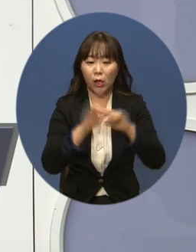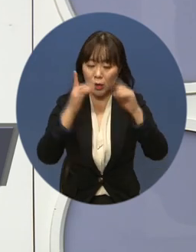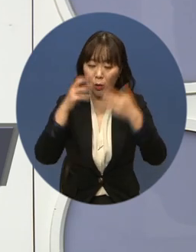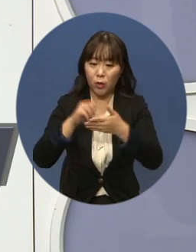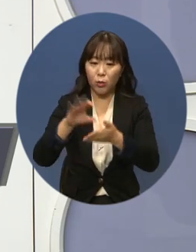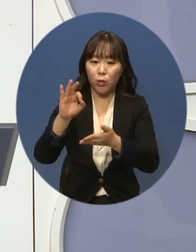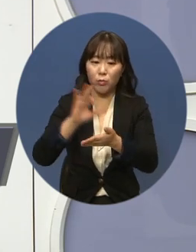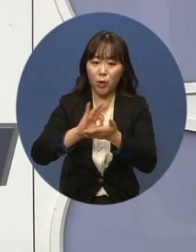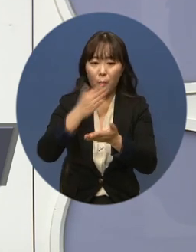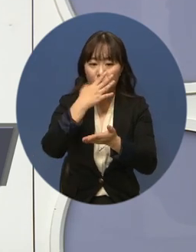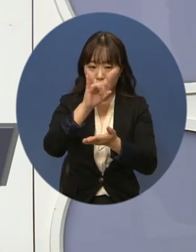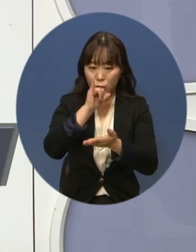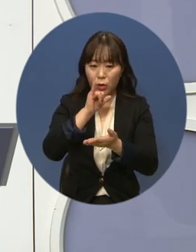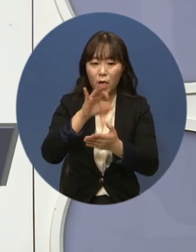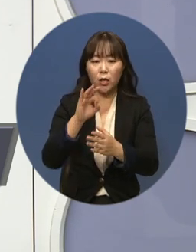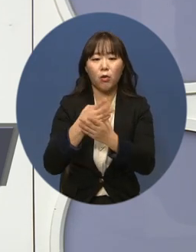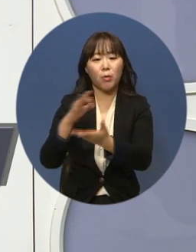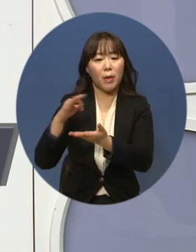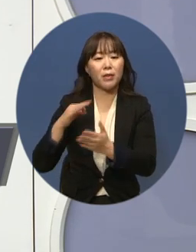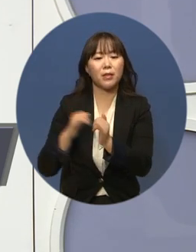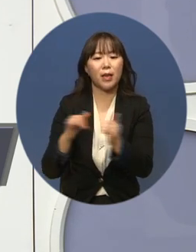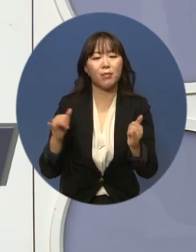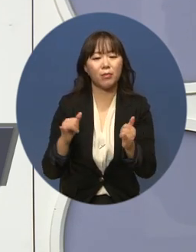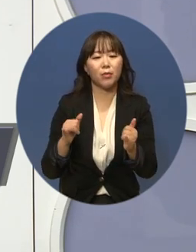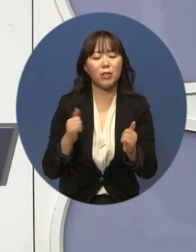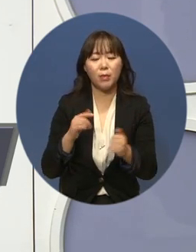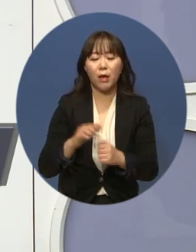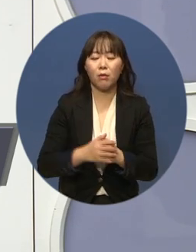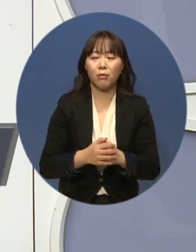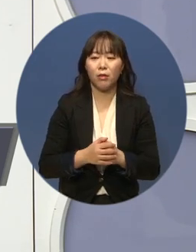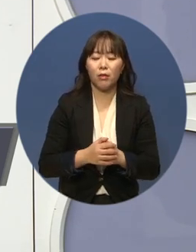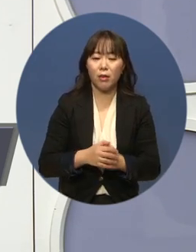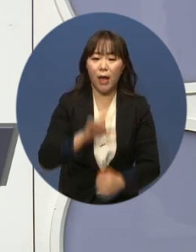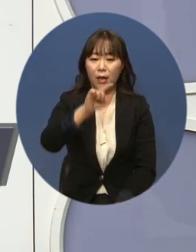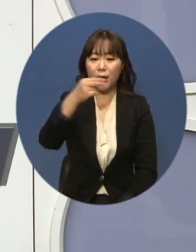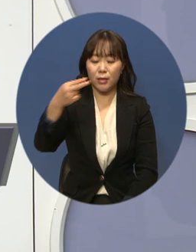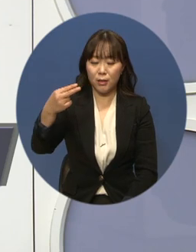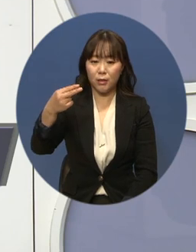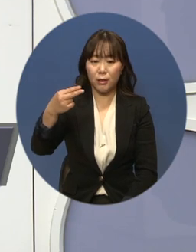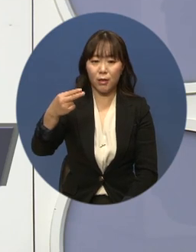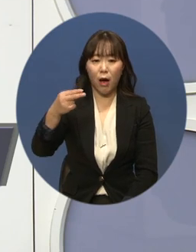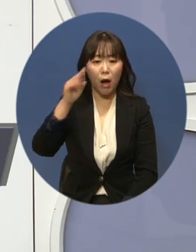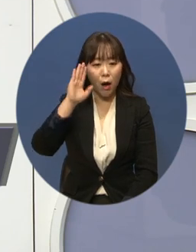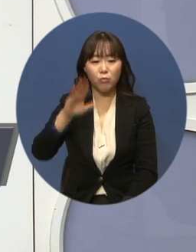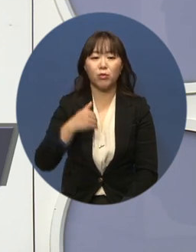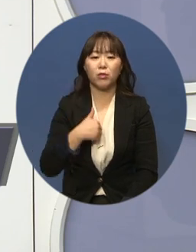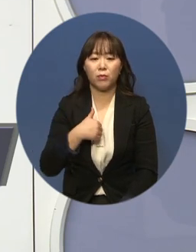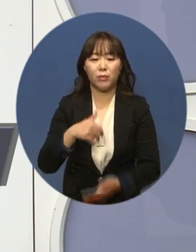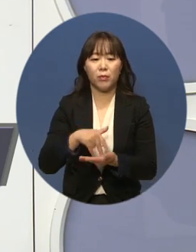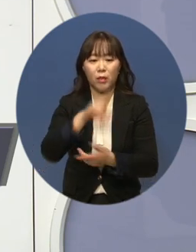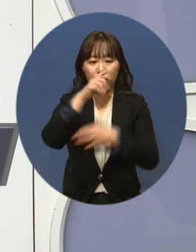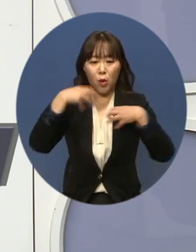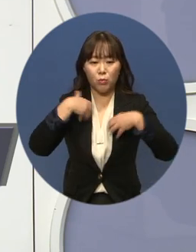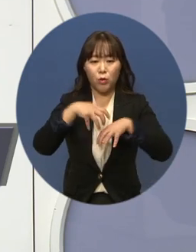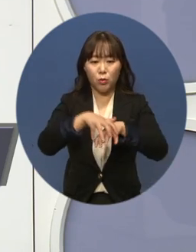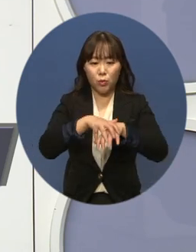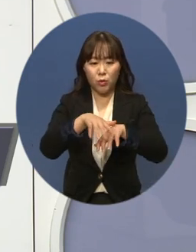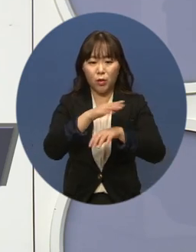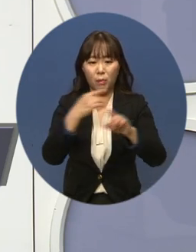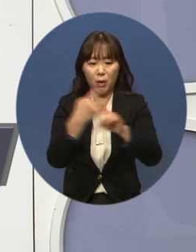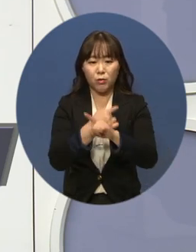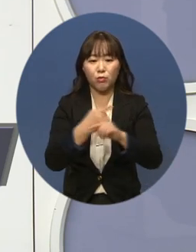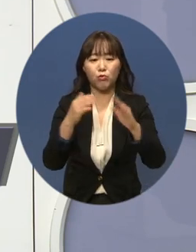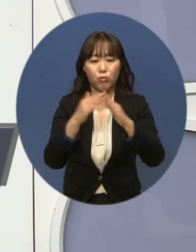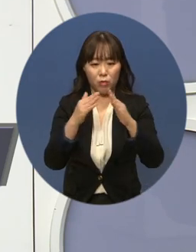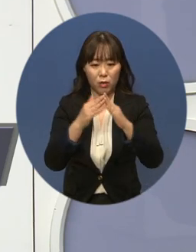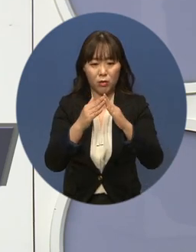수도 있고 또 현금을 받는 사람은 그렇지만 이걸 이제 LH 앞으로 저는 이제 정부 조직법을 바꿔서